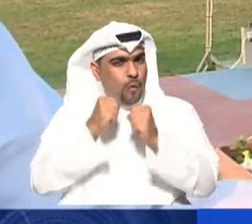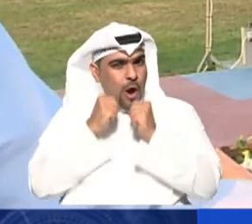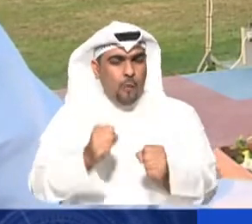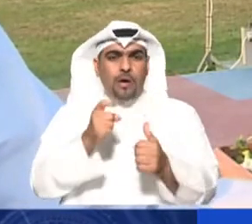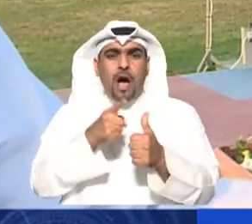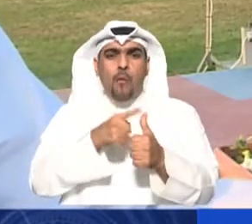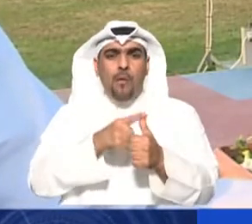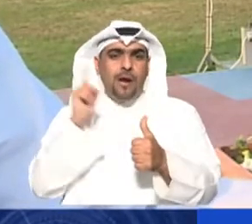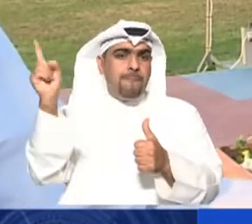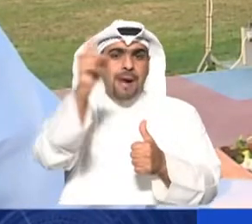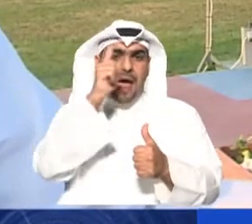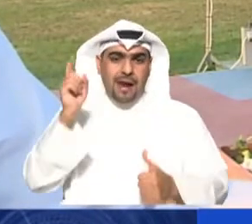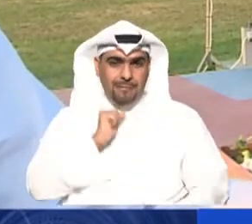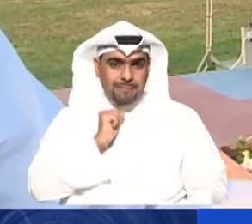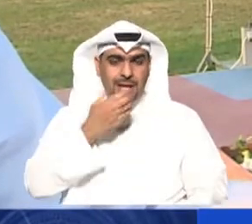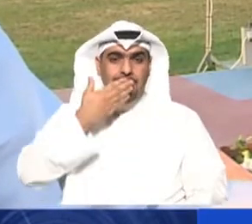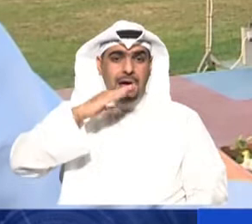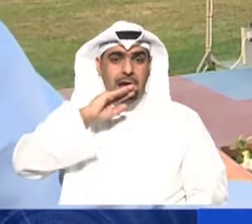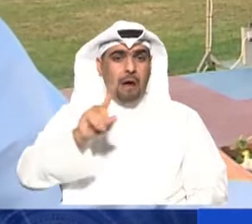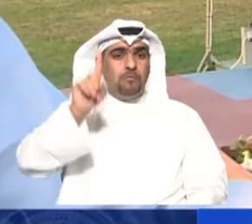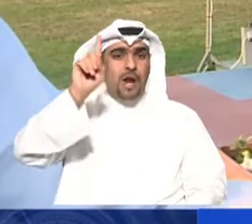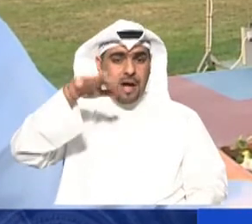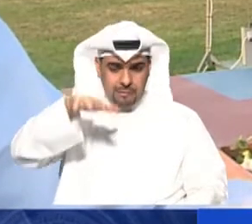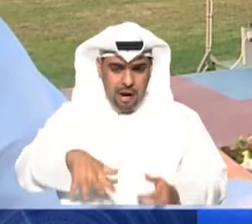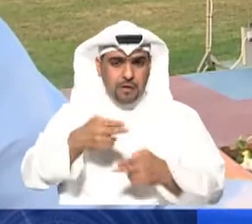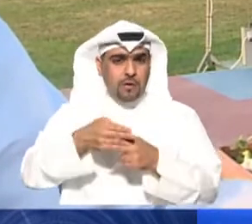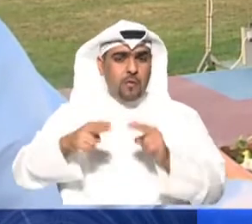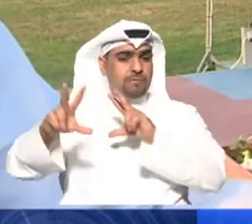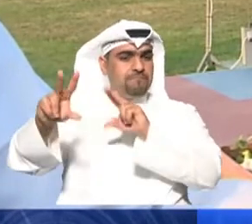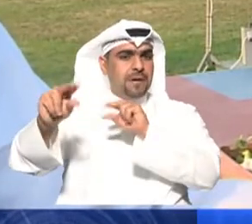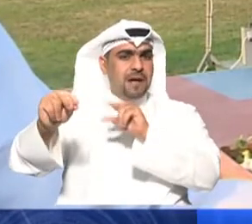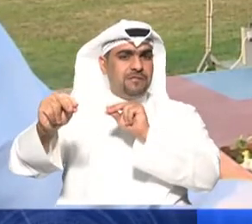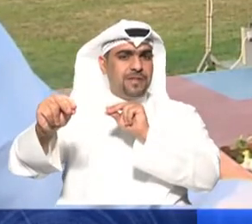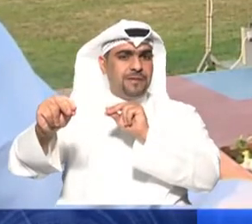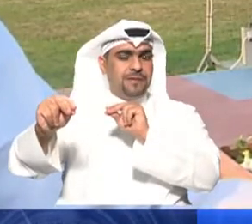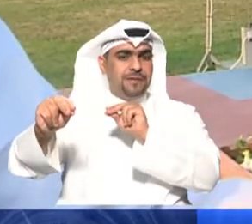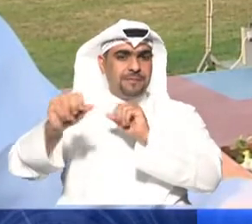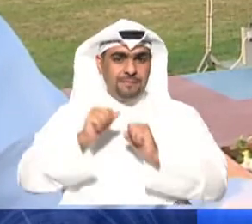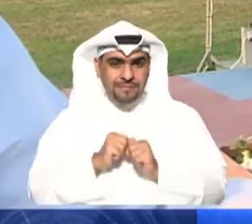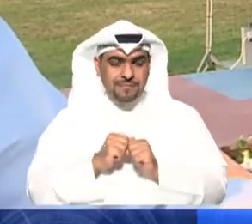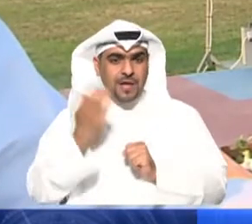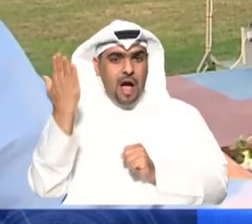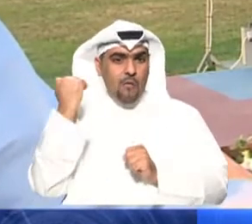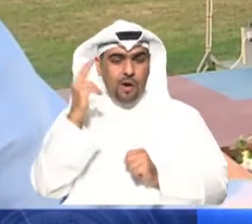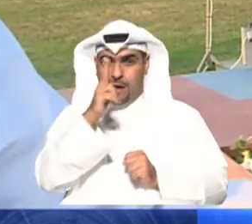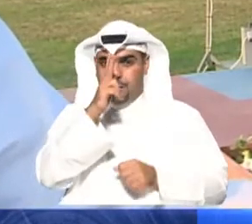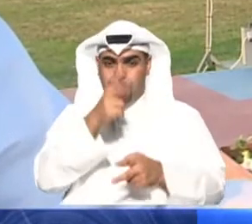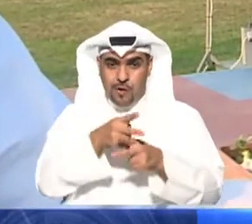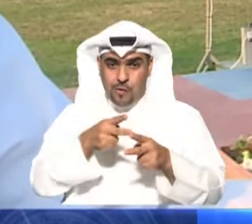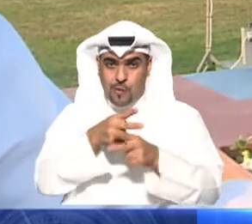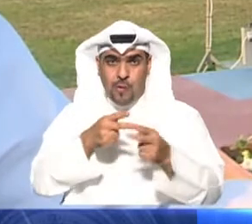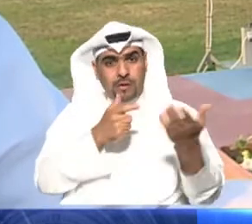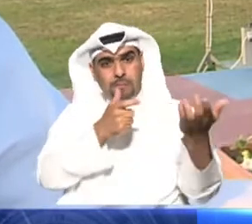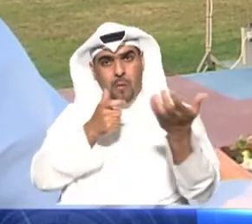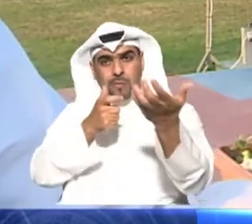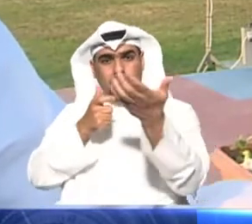الحمد لله احنا رماة الكويت كذلك حاصلين على او ان يعني جاهزين للمنافسات هذه. الحمد لله الكويت صغيرة لكن